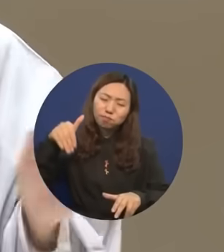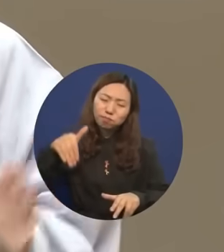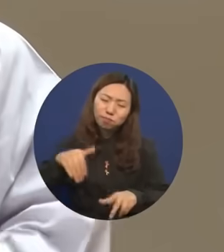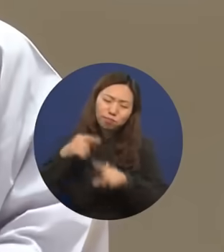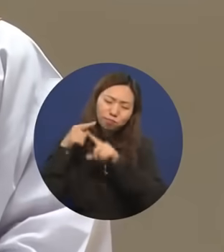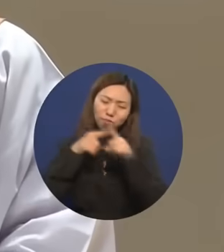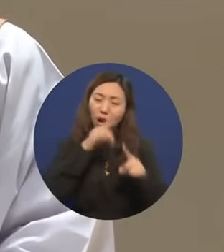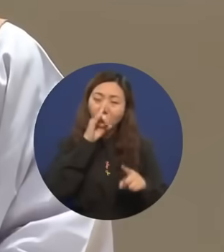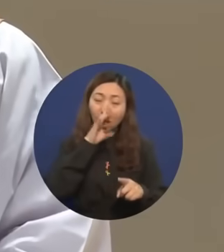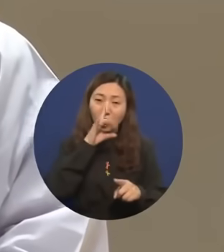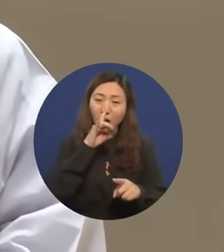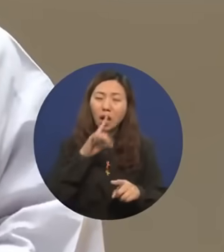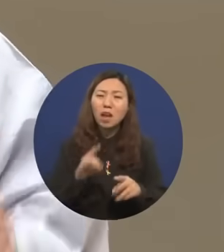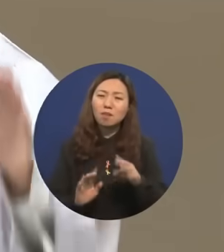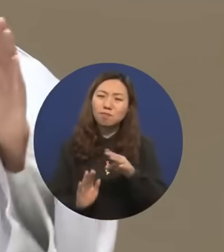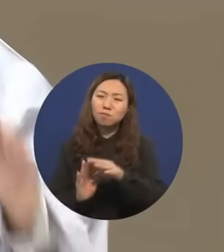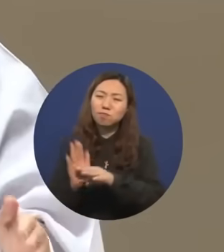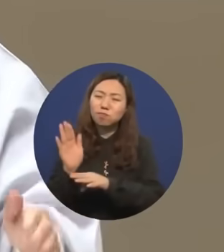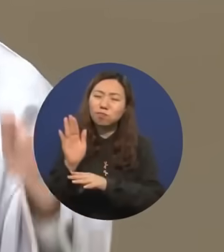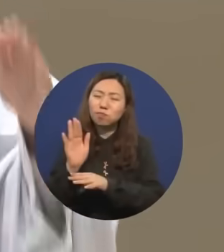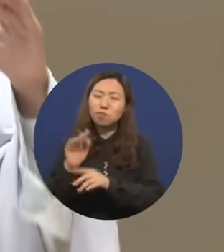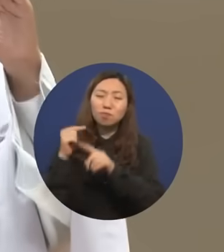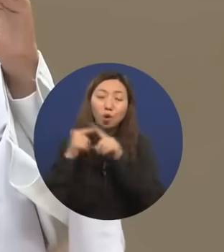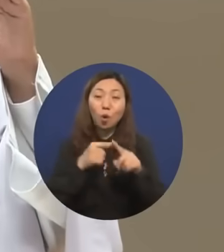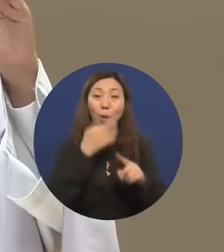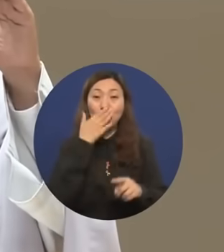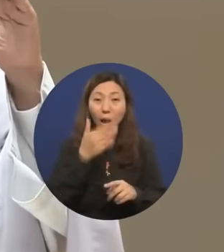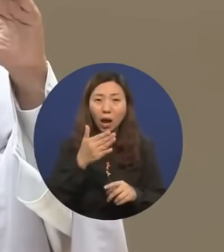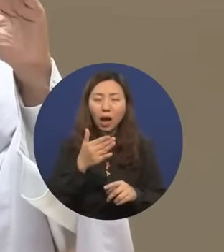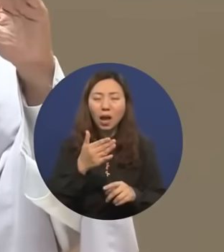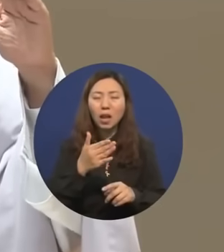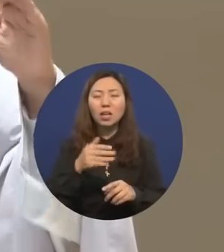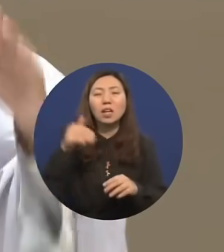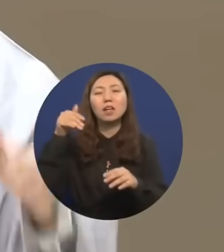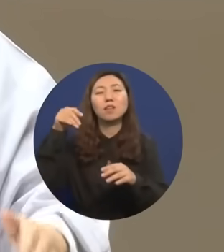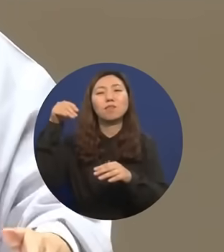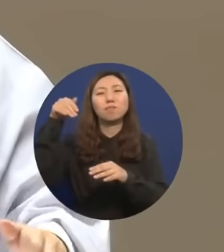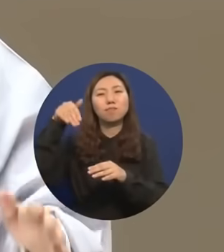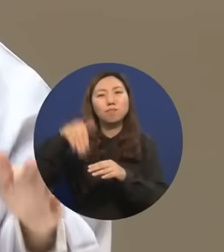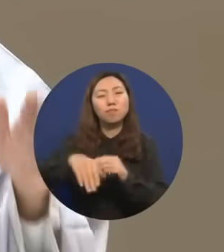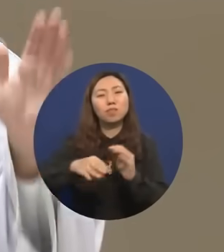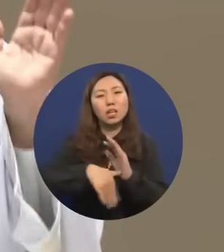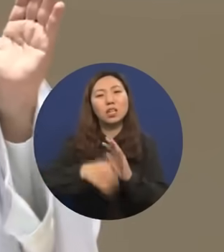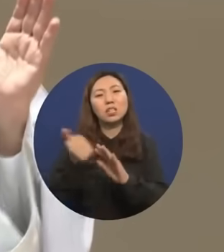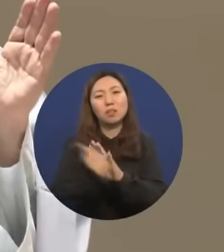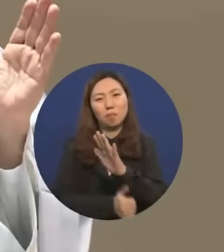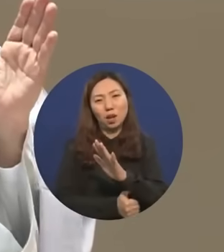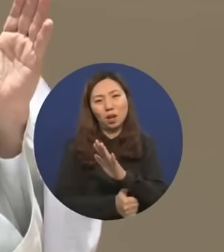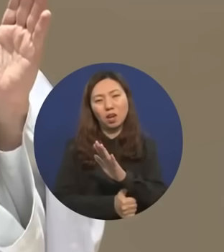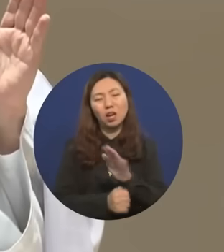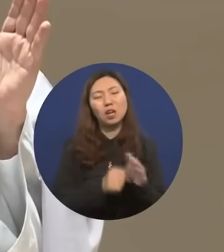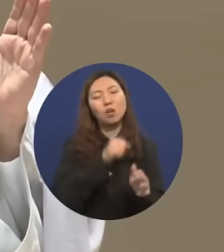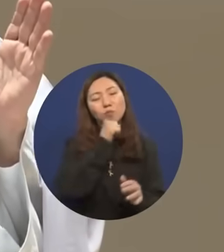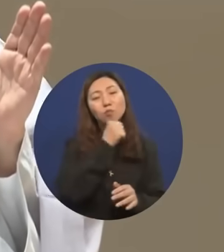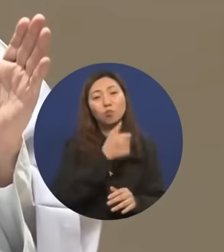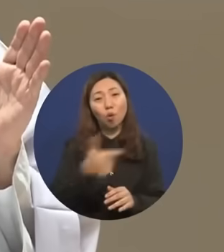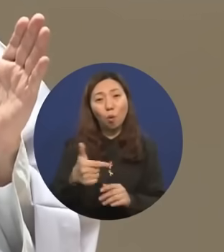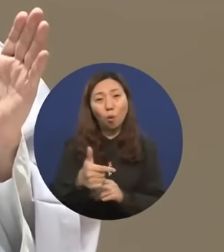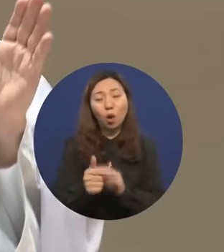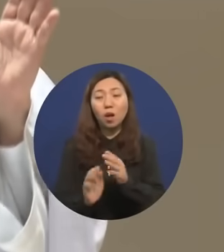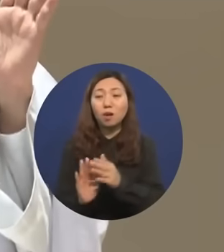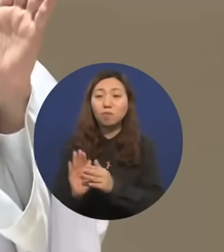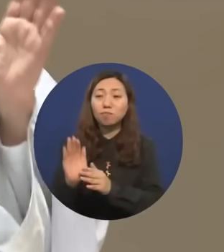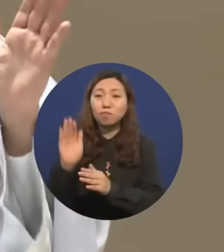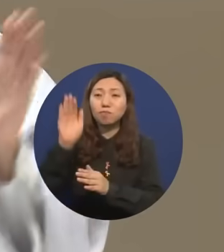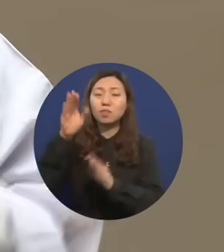국면에는 무조건 된다가 아니라 하강 국면에서는 실패할 확률이 높고 상승 국면에서는 성공할